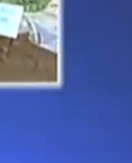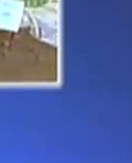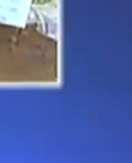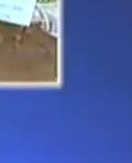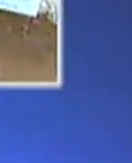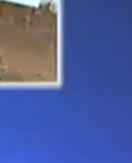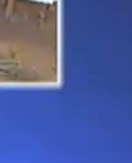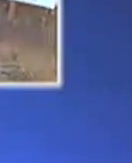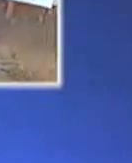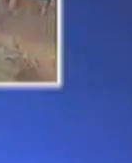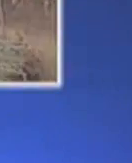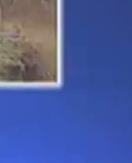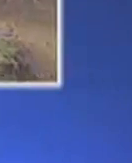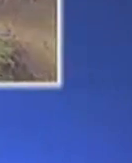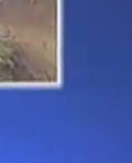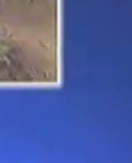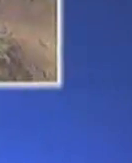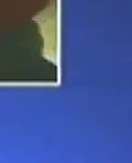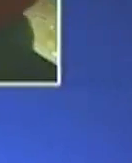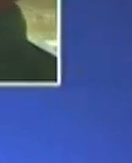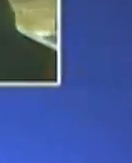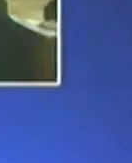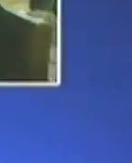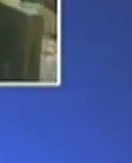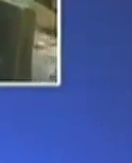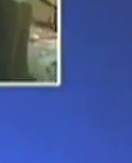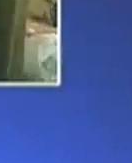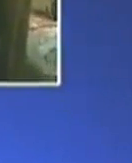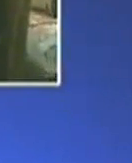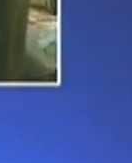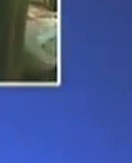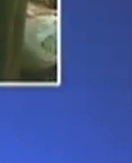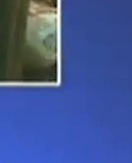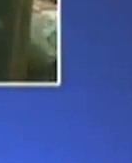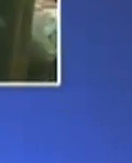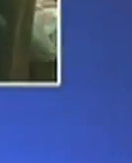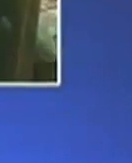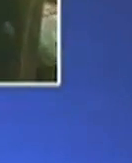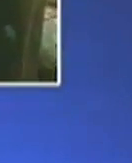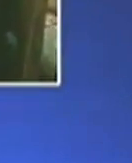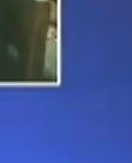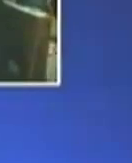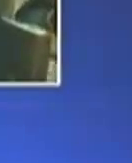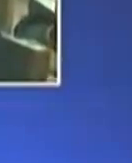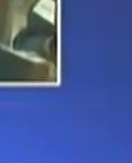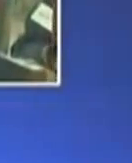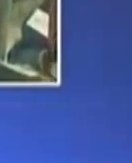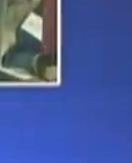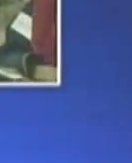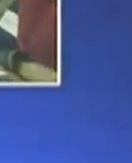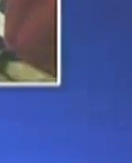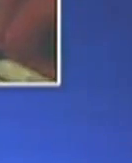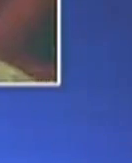นได้รวมน้อมรำลึกถึงพระมหากรุณาธิคุณของพระองค์ท่านอยากให้ผู้ใหญ่ได้เล่าให้เด็กๆฟังนะครับที่อาจจะเกิด